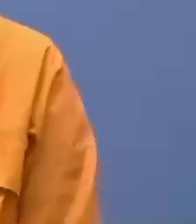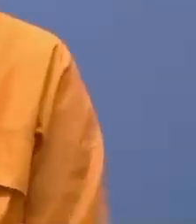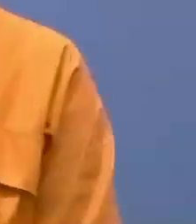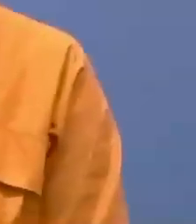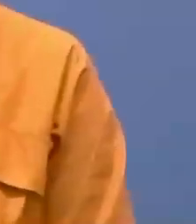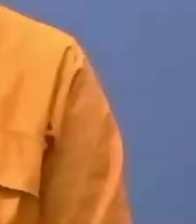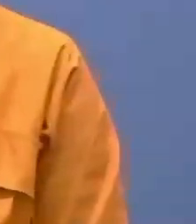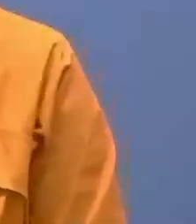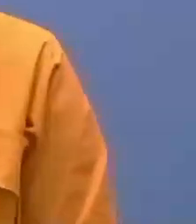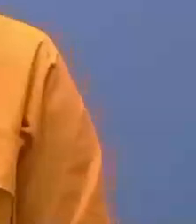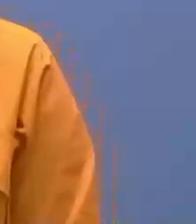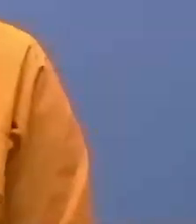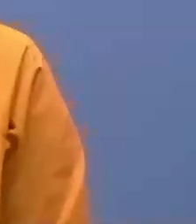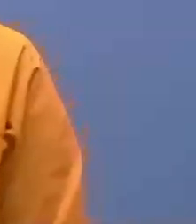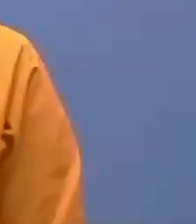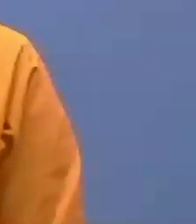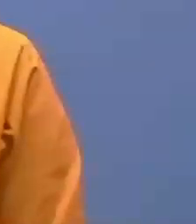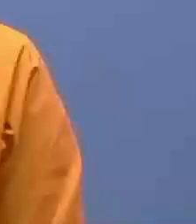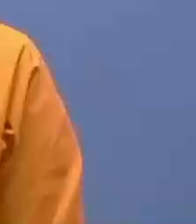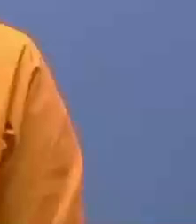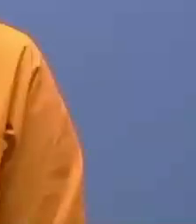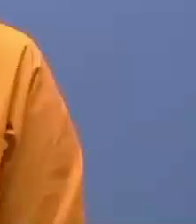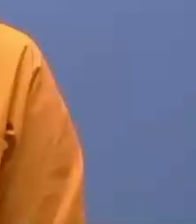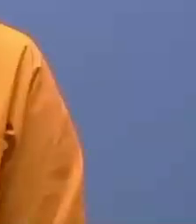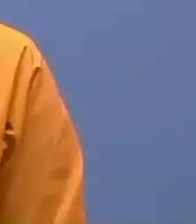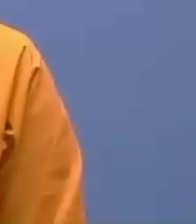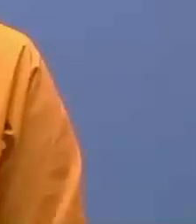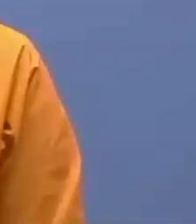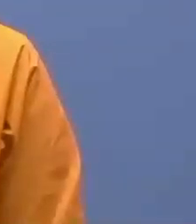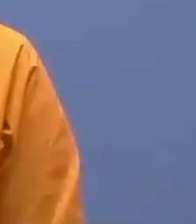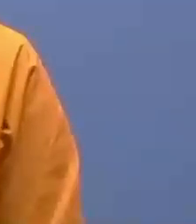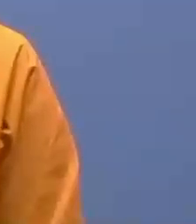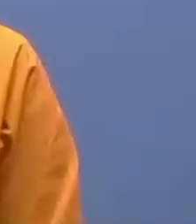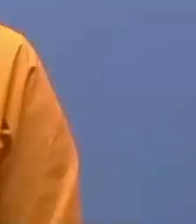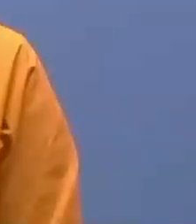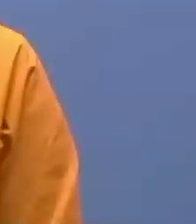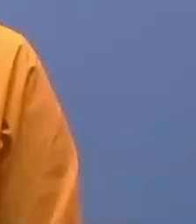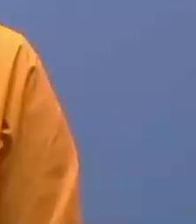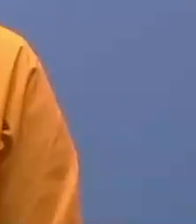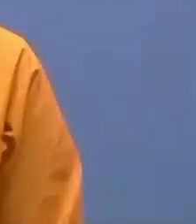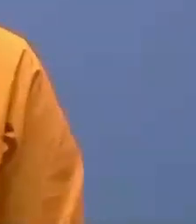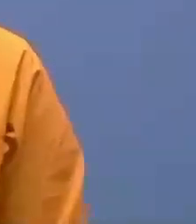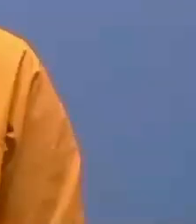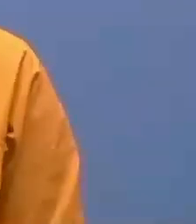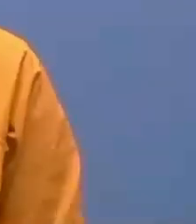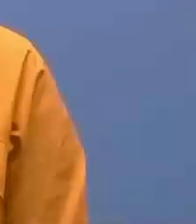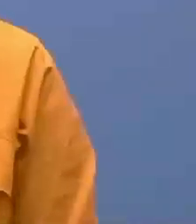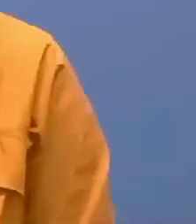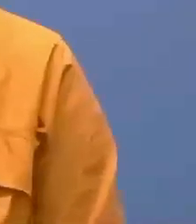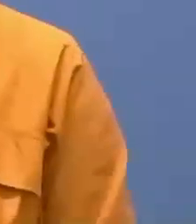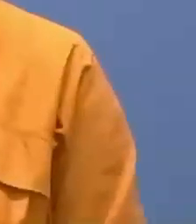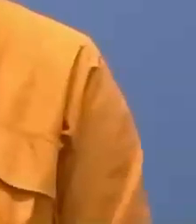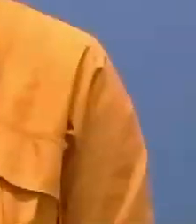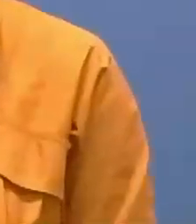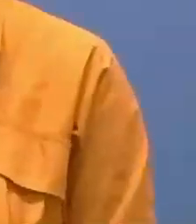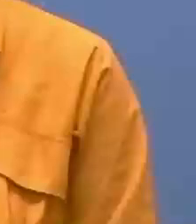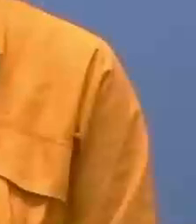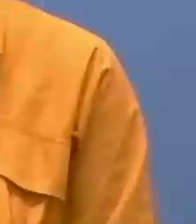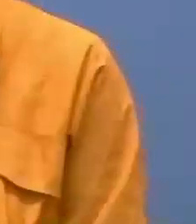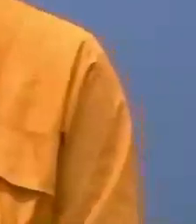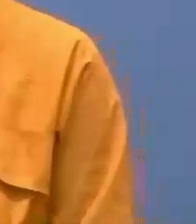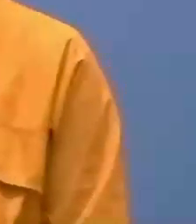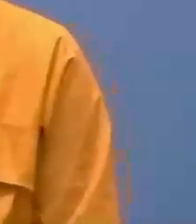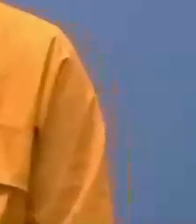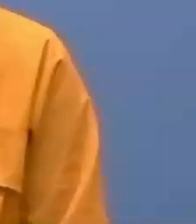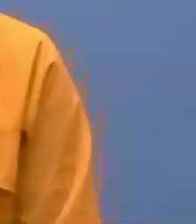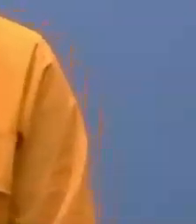为什么现在会在这里，在一个外国呢，站在你们的面前。我们看一下这个，找一下传